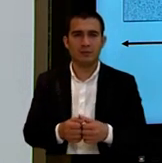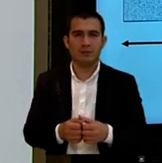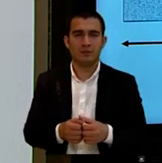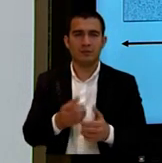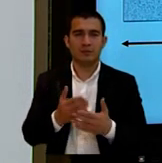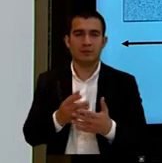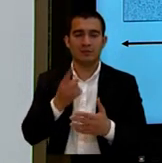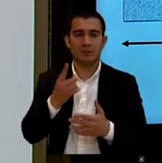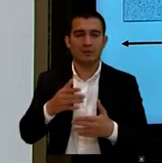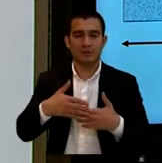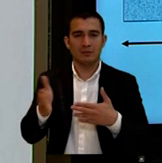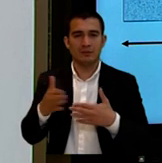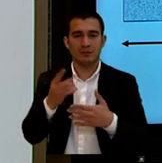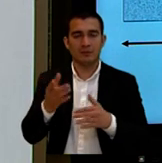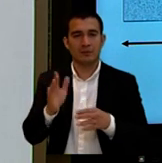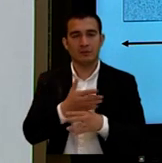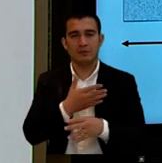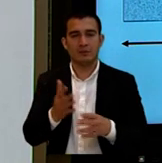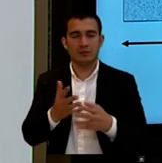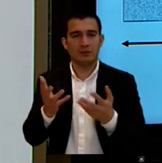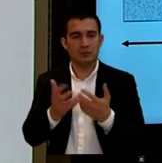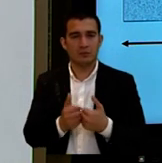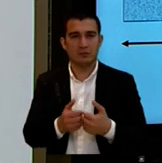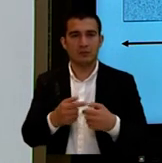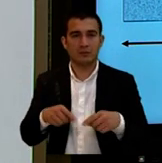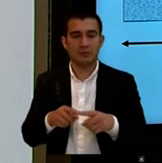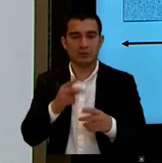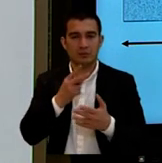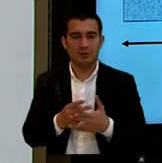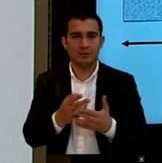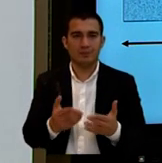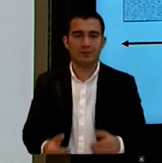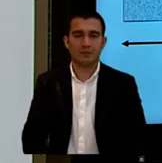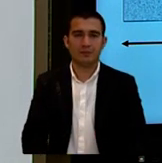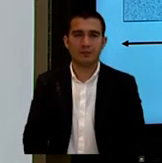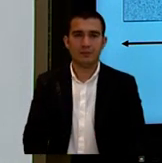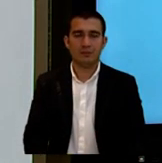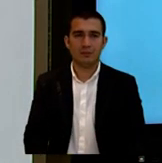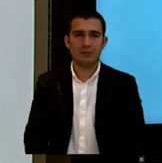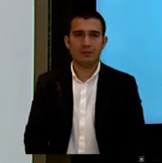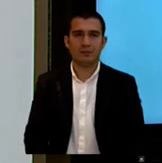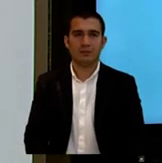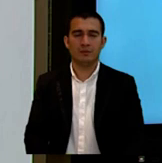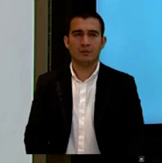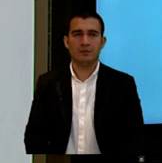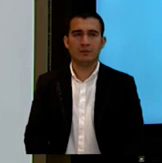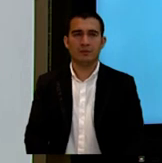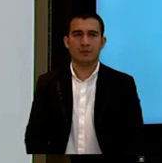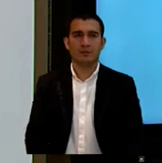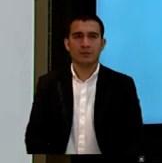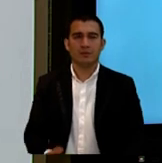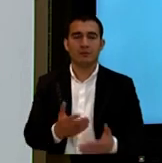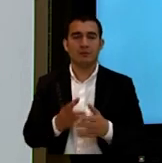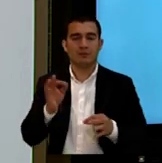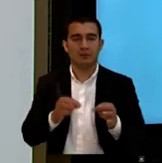Bitta qanotini ajratib chizib olganimizda shunday ko'rinishga keladi. Endi chizmani